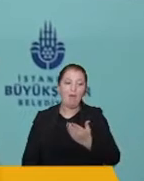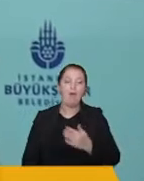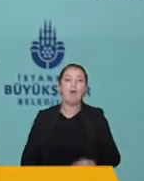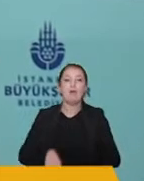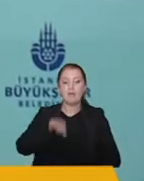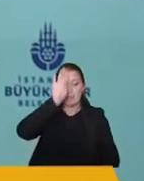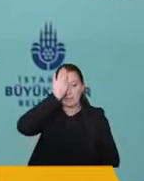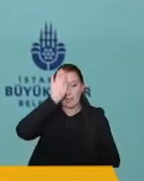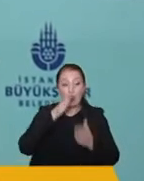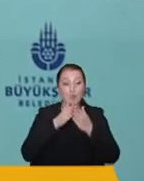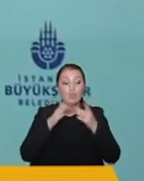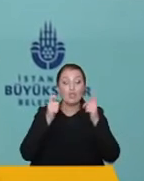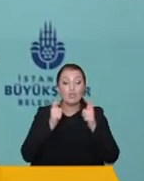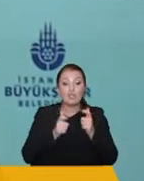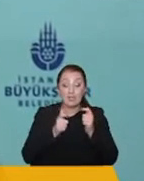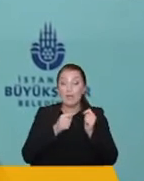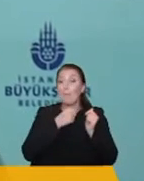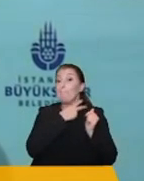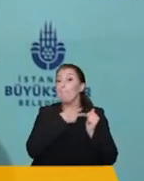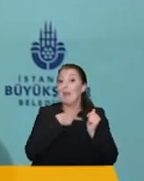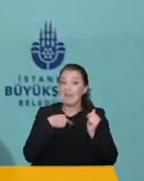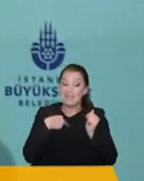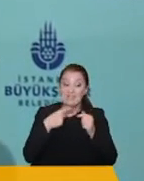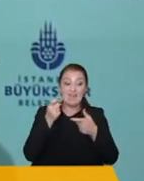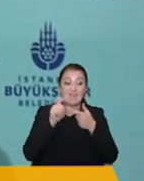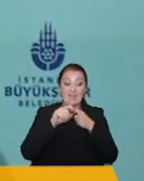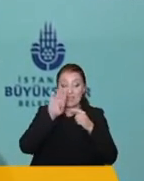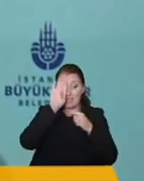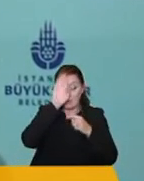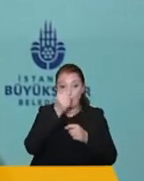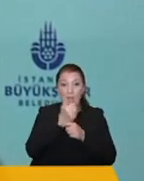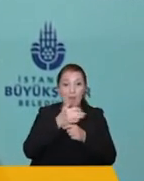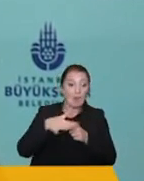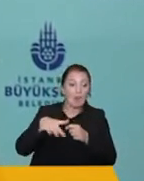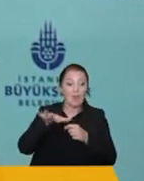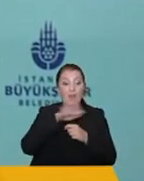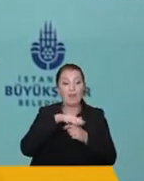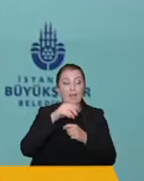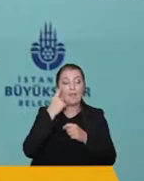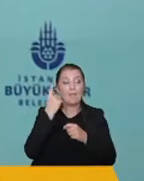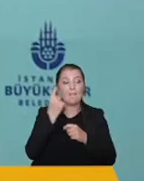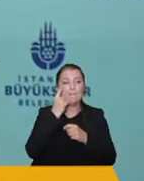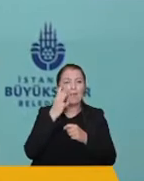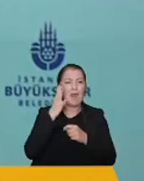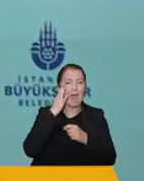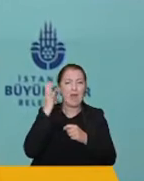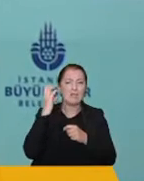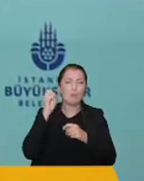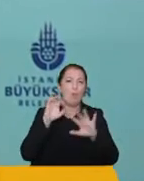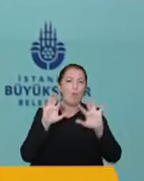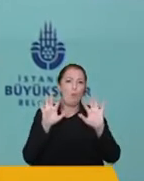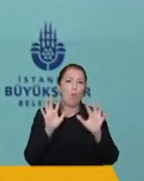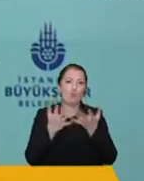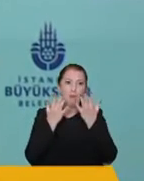İstanbul Büyükşehir Belediyesi'nde ve İstanbul genelinde bir ezber bozma